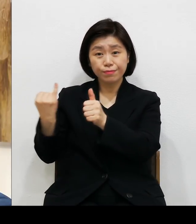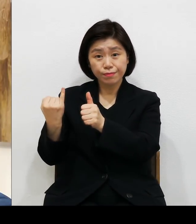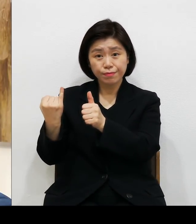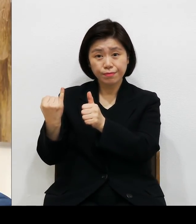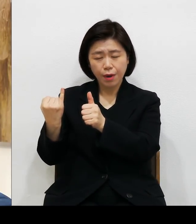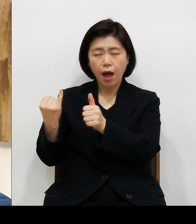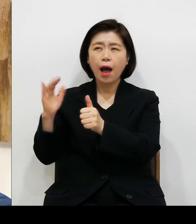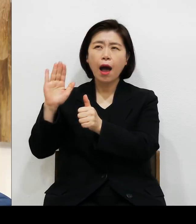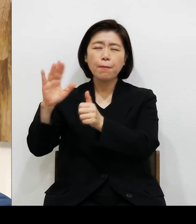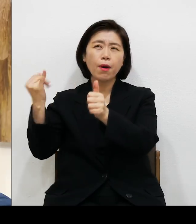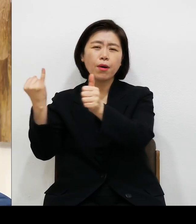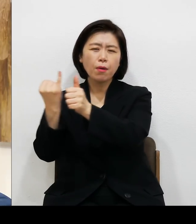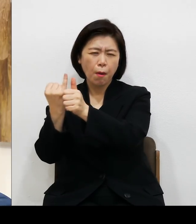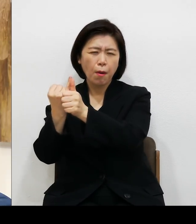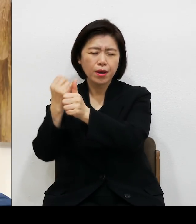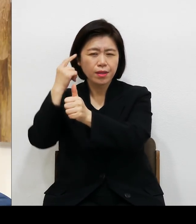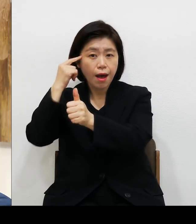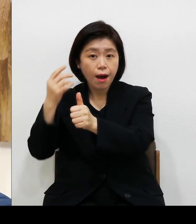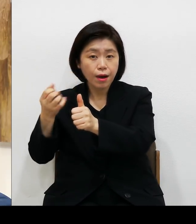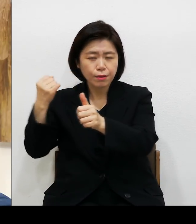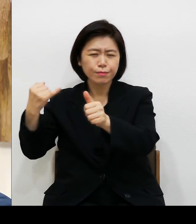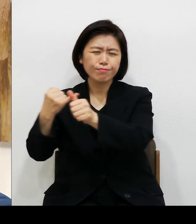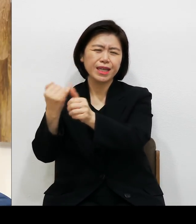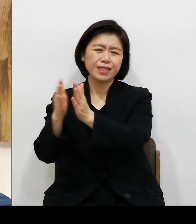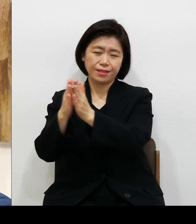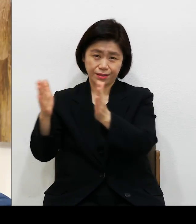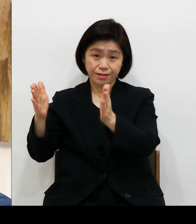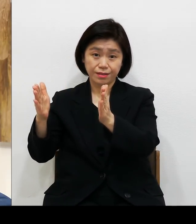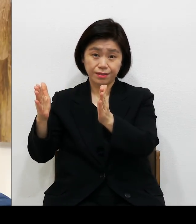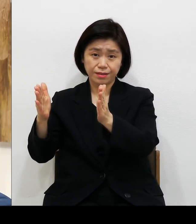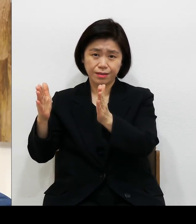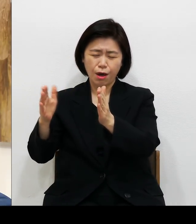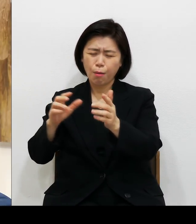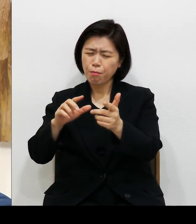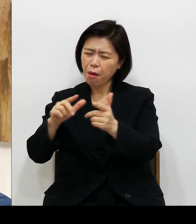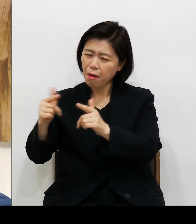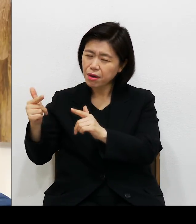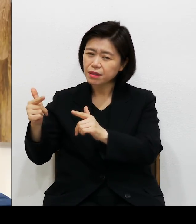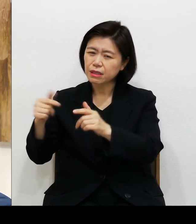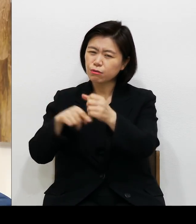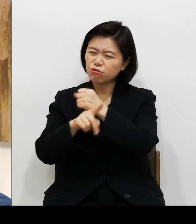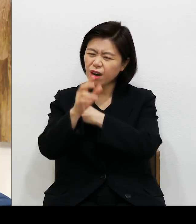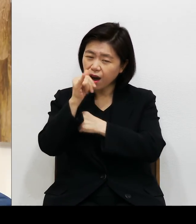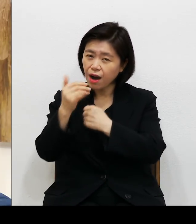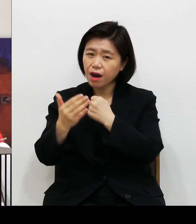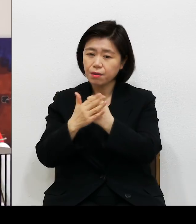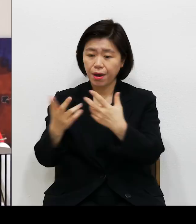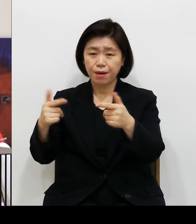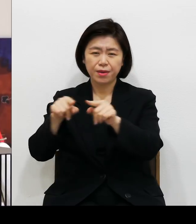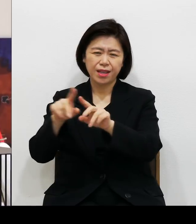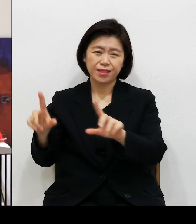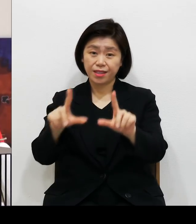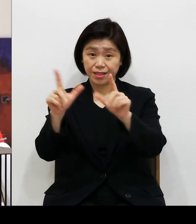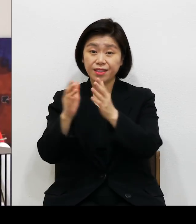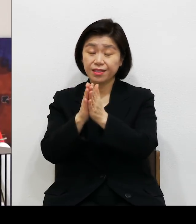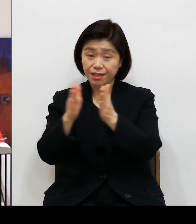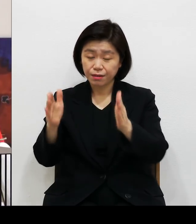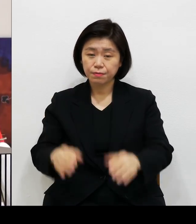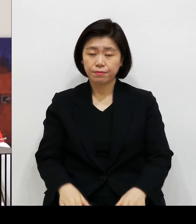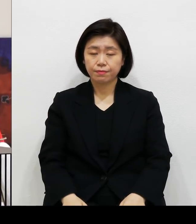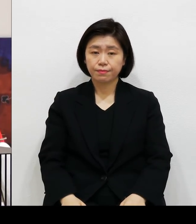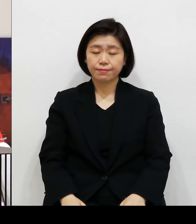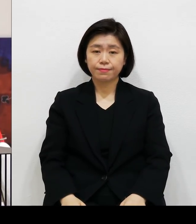결혼 전제하에 이제 교제를 시작하고, 그러다가 이제 또 뭐 이런저런 상황 때문에 이제 같이 살게 됐죠. 네. 같이